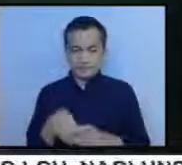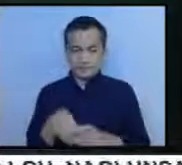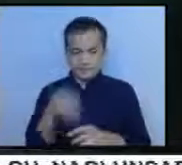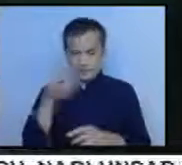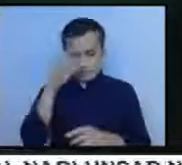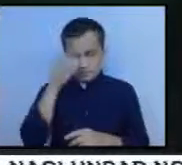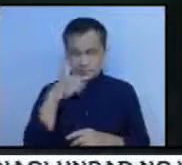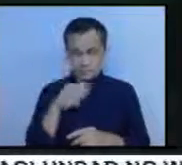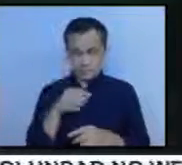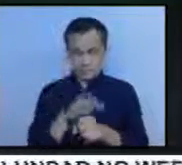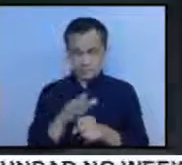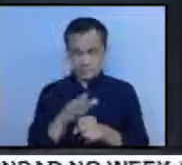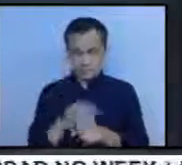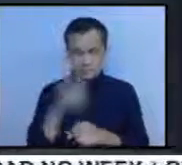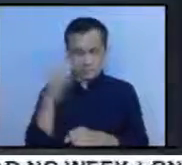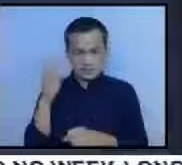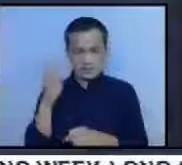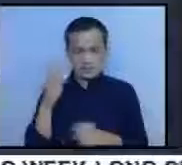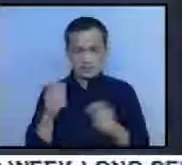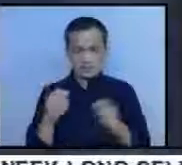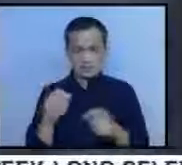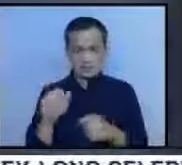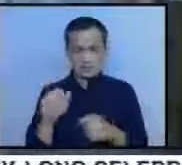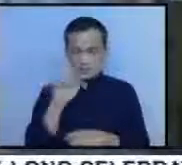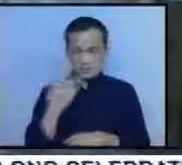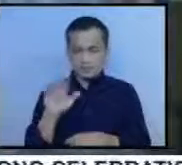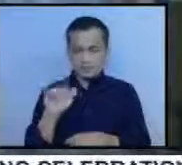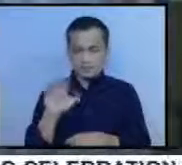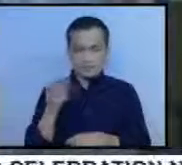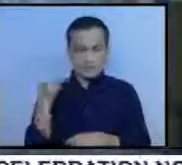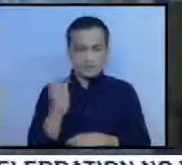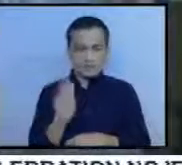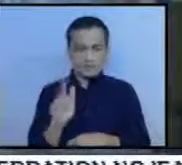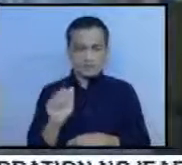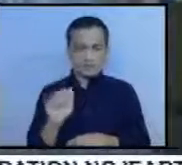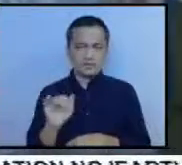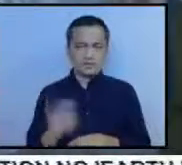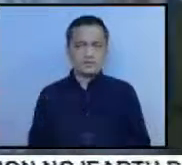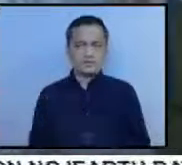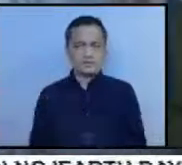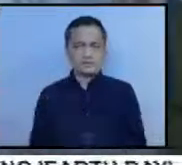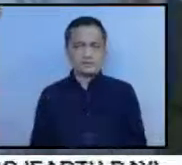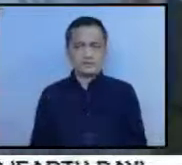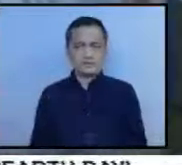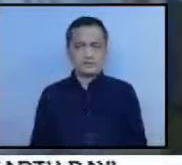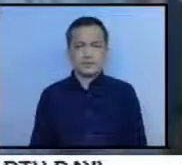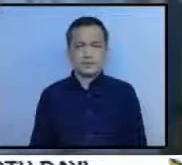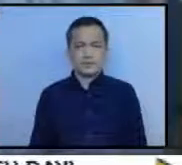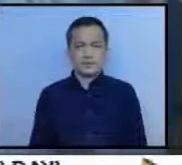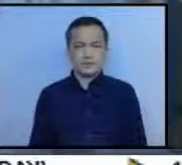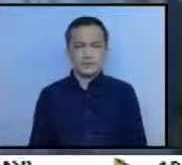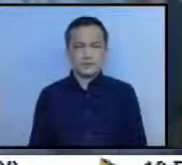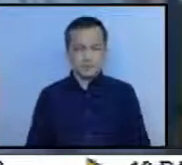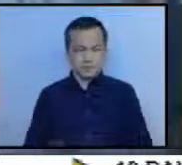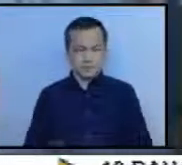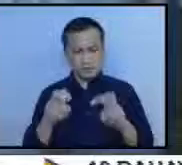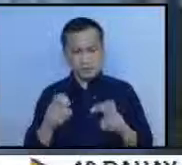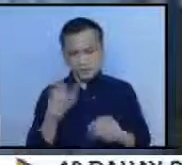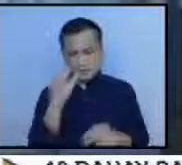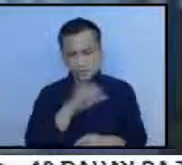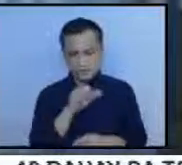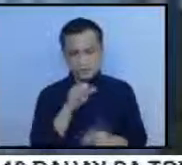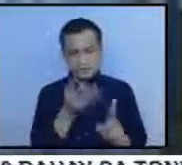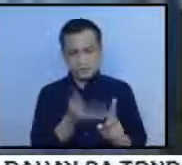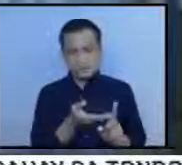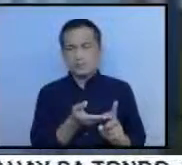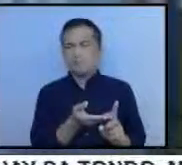kanyang pinsan na 15 taong gulang lamang noong 2015. Basta siya pag-imbisigan natin, parang lasing yata siya.